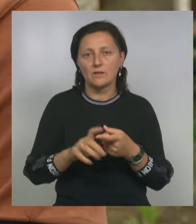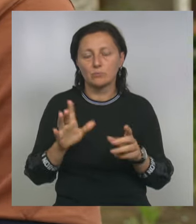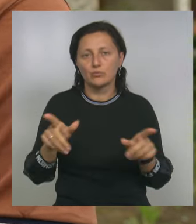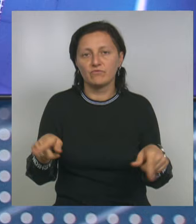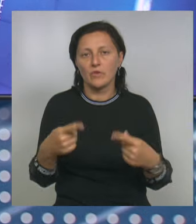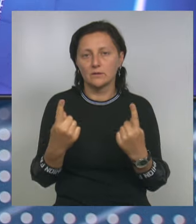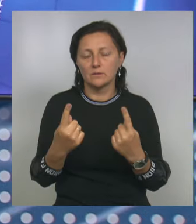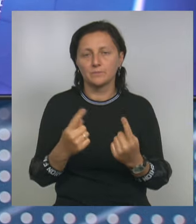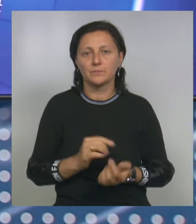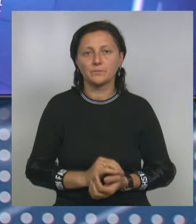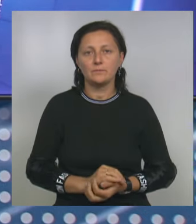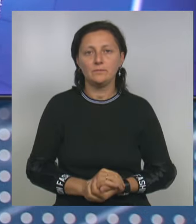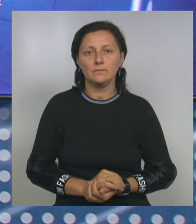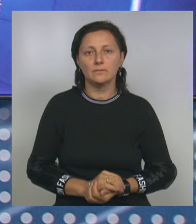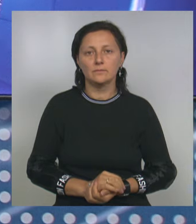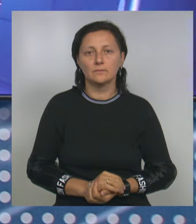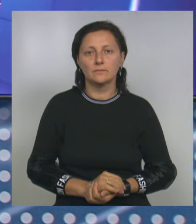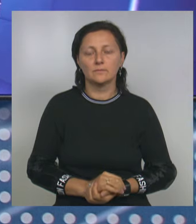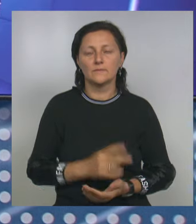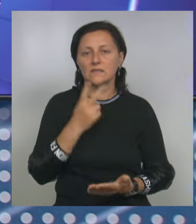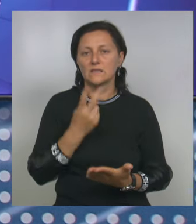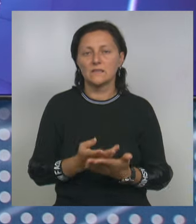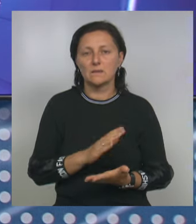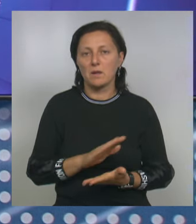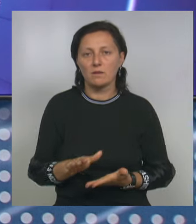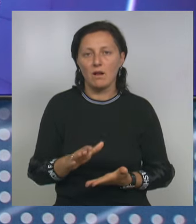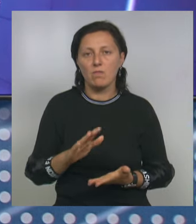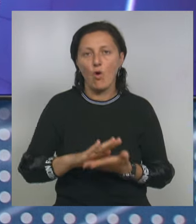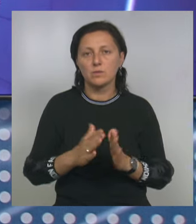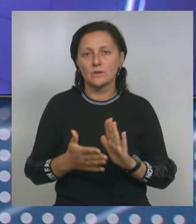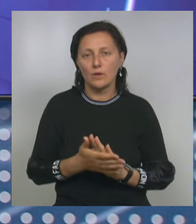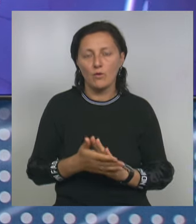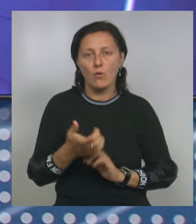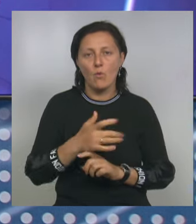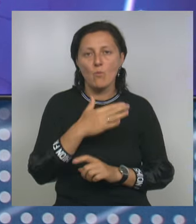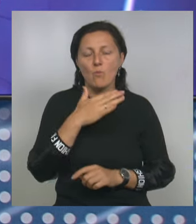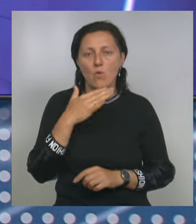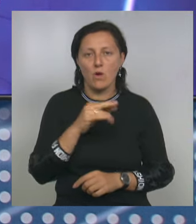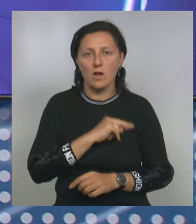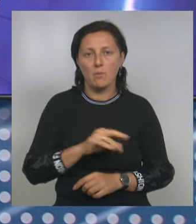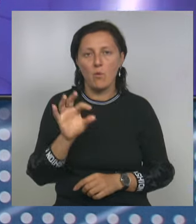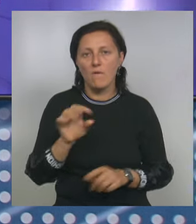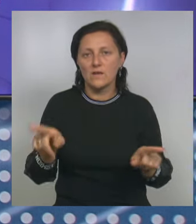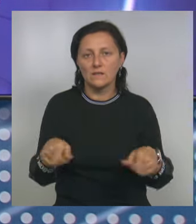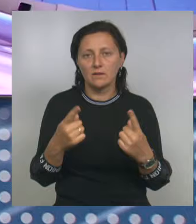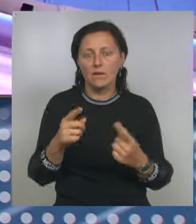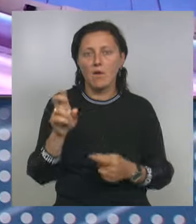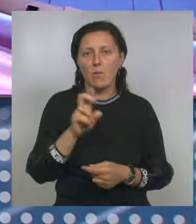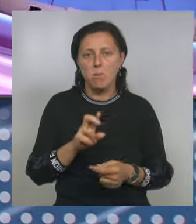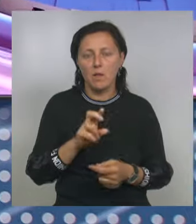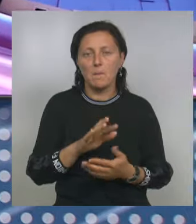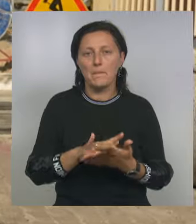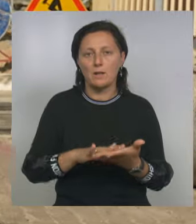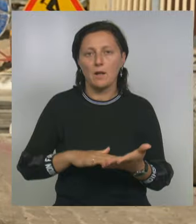окон, соответственно. Несмотря на оперативную обстановку и большие объемы по восстановлению, в Белгороде идет и